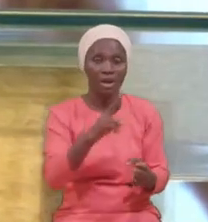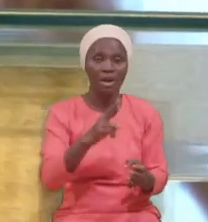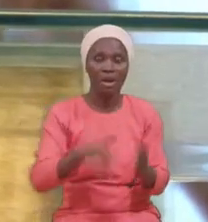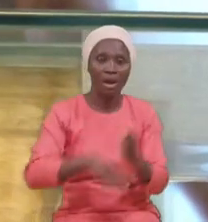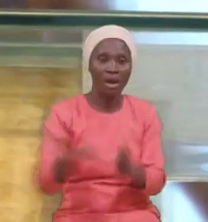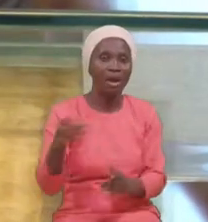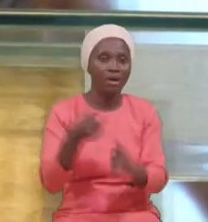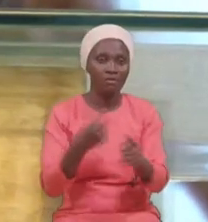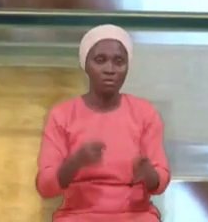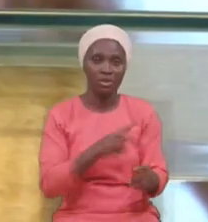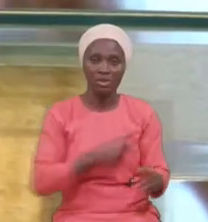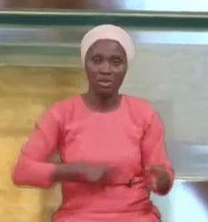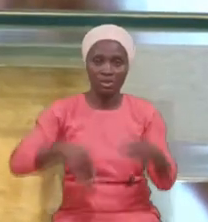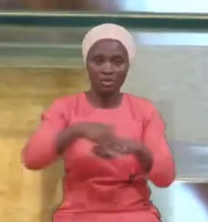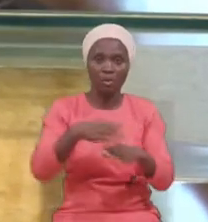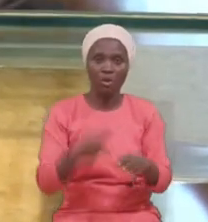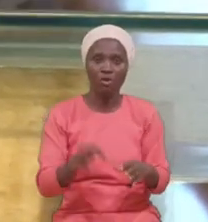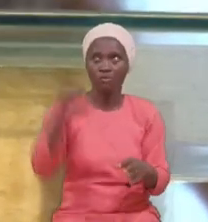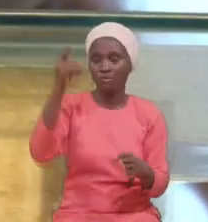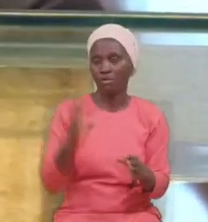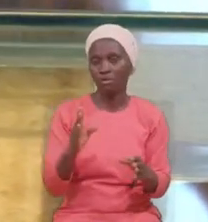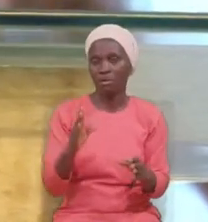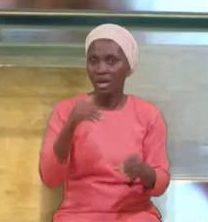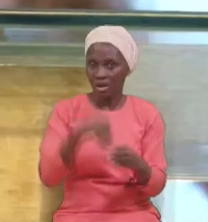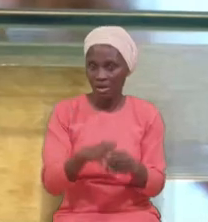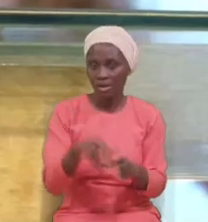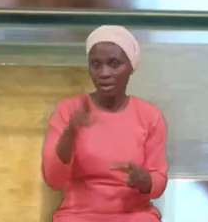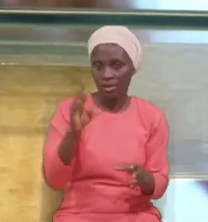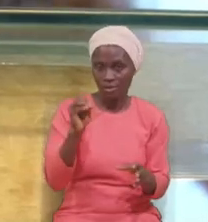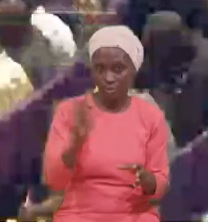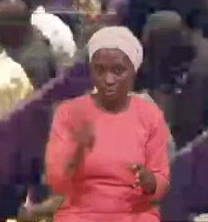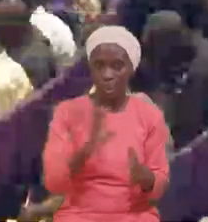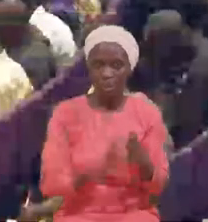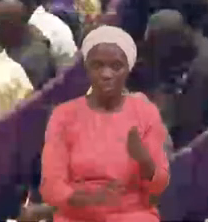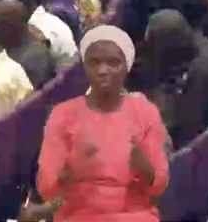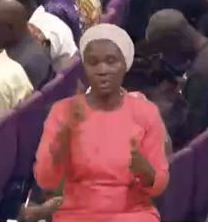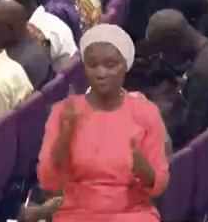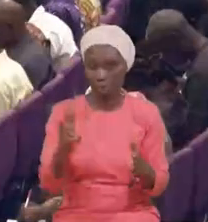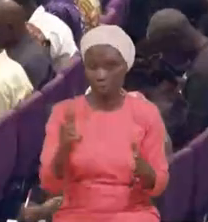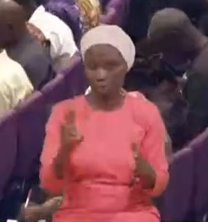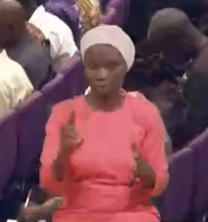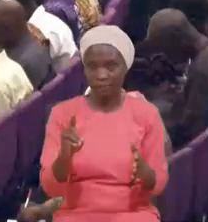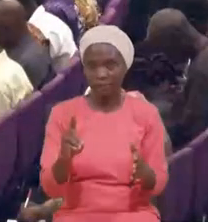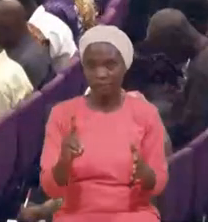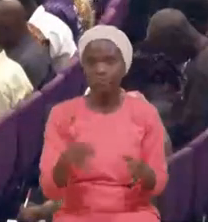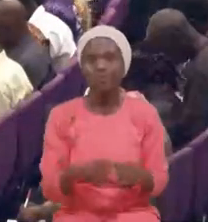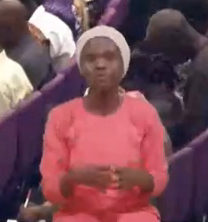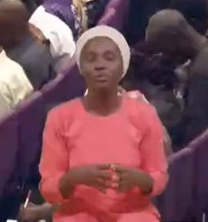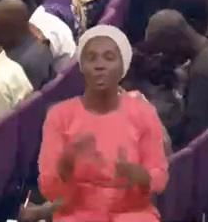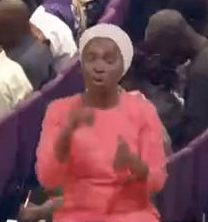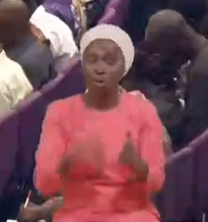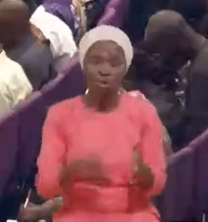du royaume de Dieu. Nous allons au Romains chapitre 1. Romains 1. Alors ce